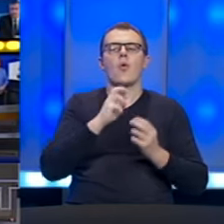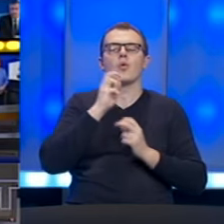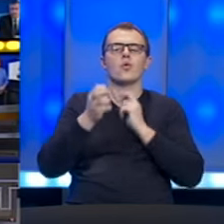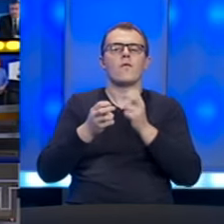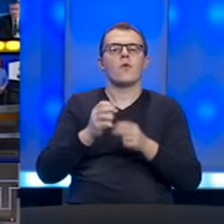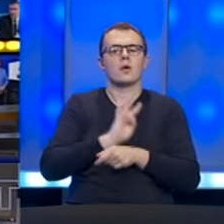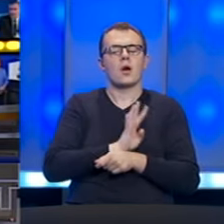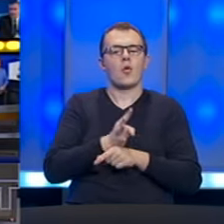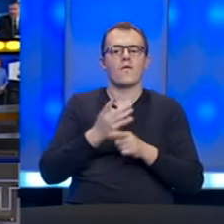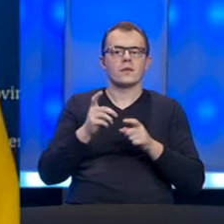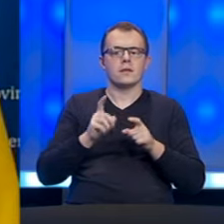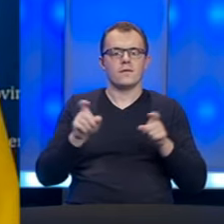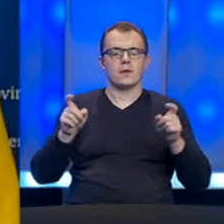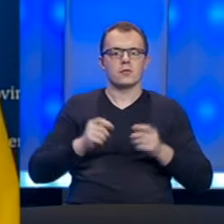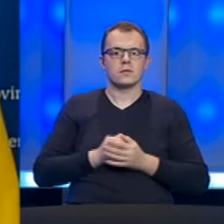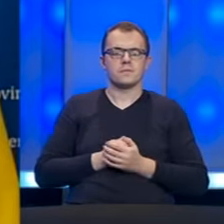COVID-19.